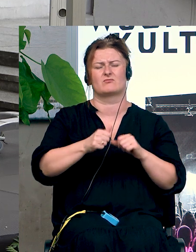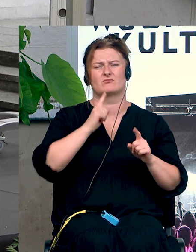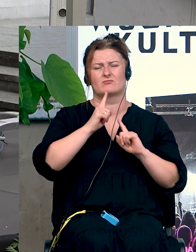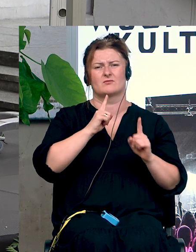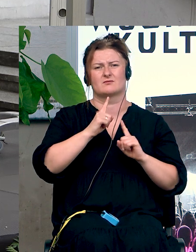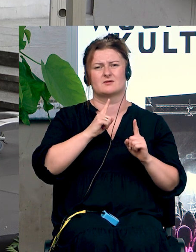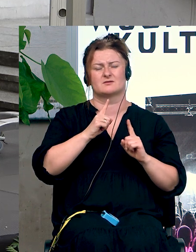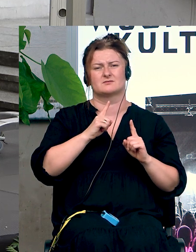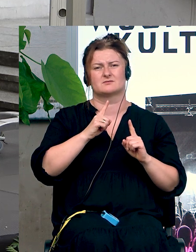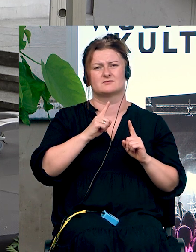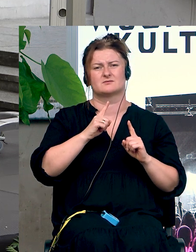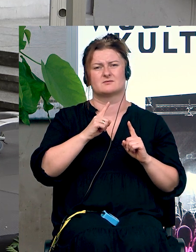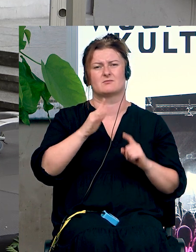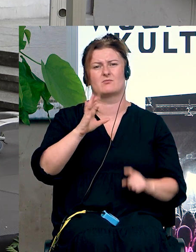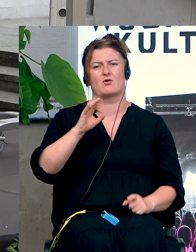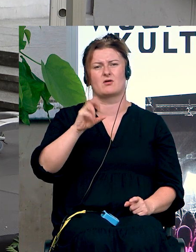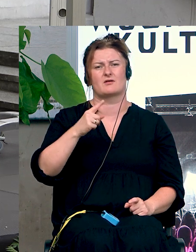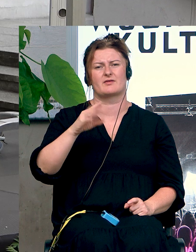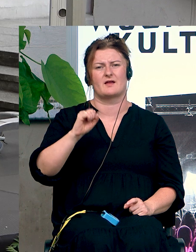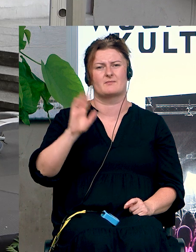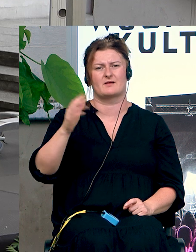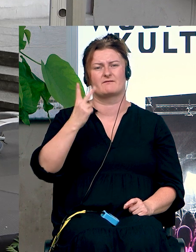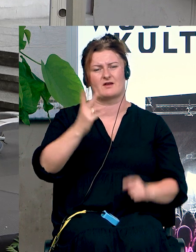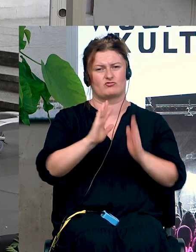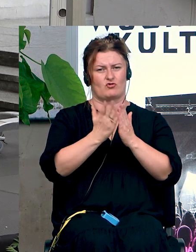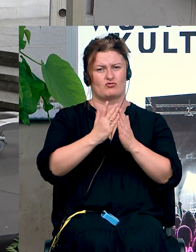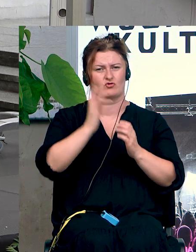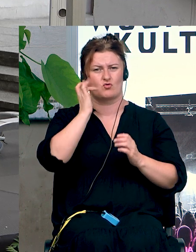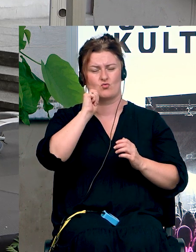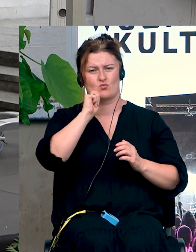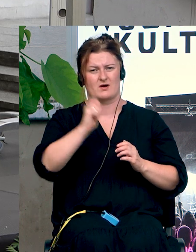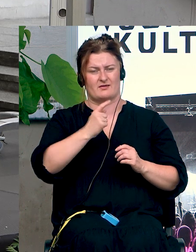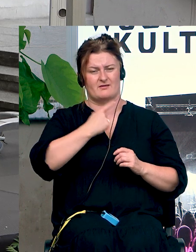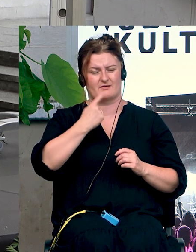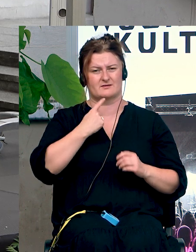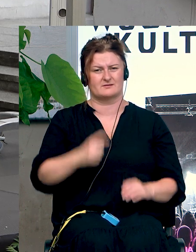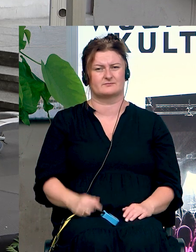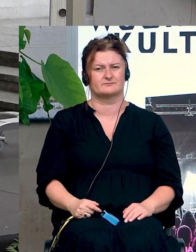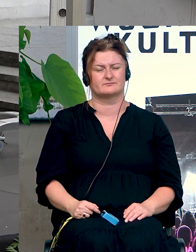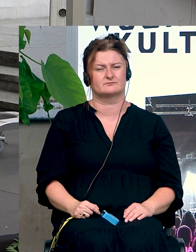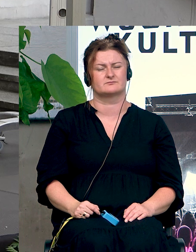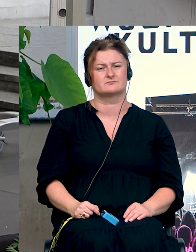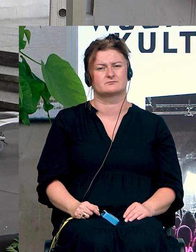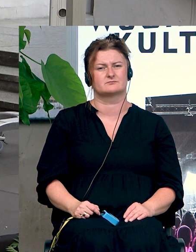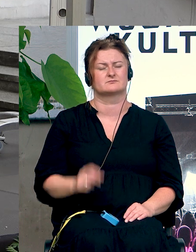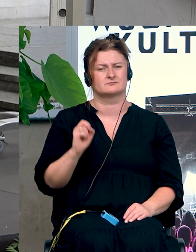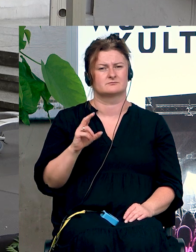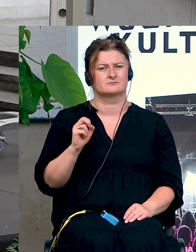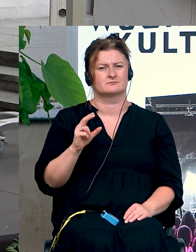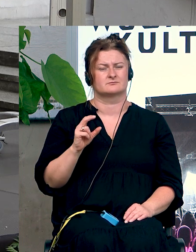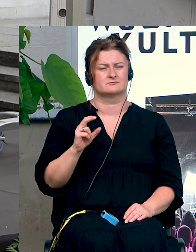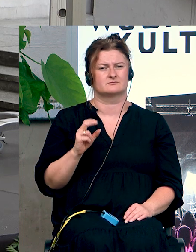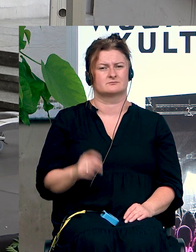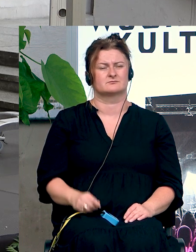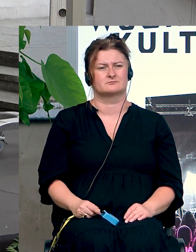Богдан Задура має дві видані книжки в Україні українською мовою. Ну, але хочу про вірші, так, направду, і ну, то вірші так. Так. Окей. Ну, то